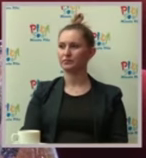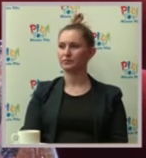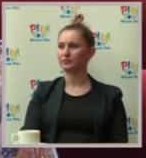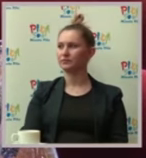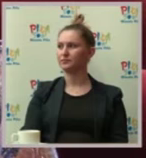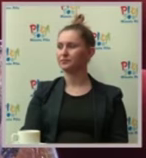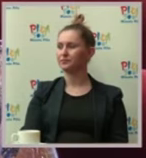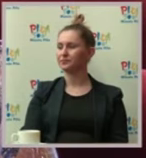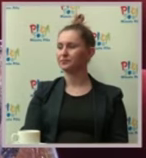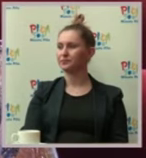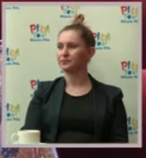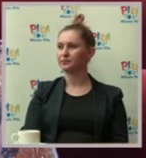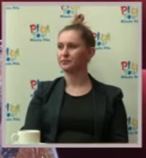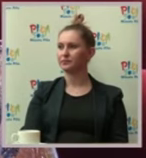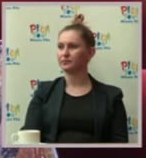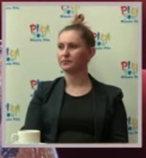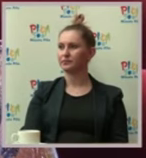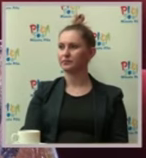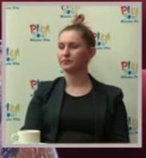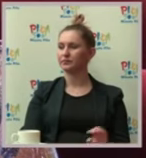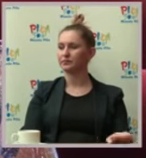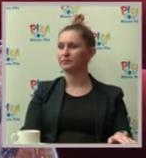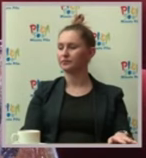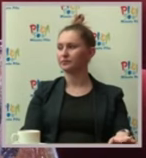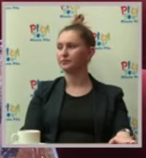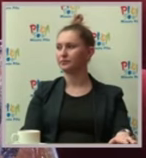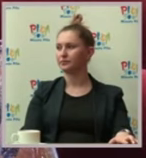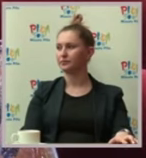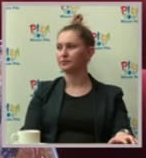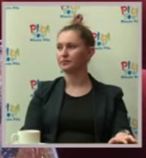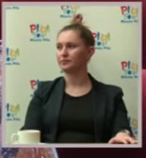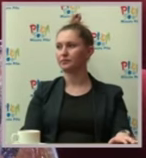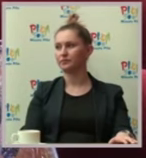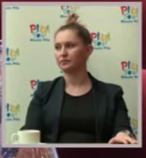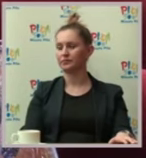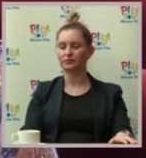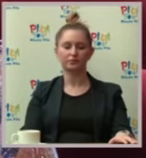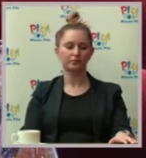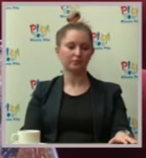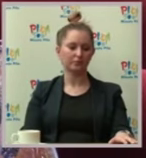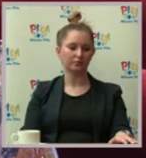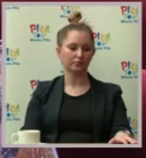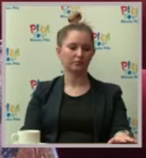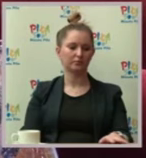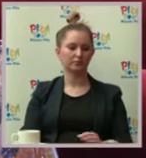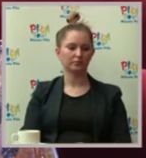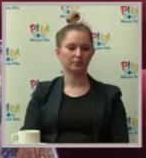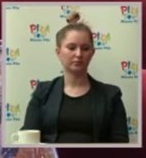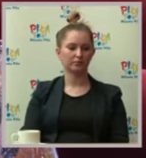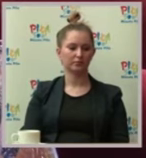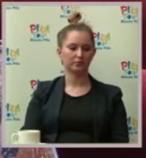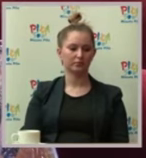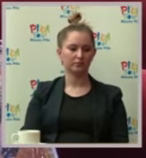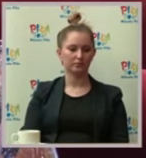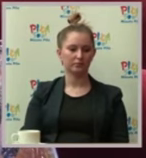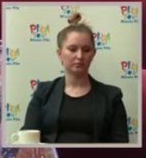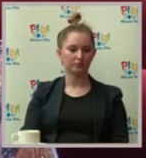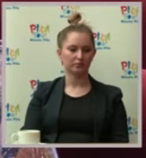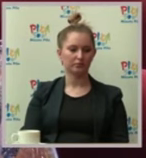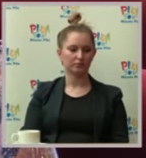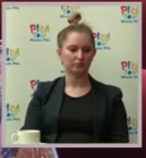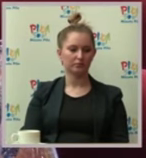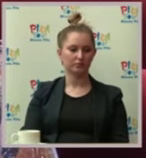zwrot poniesionych wydatków, ale z drugiej strony mogłoby to w jakimś stopniu, i to była nasza wspólna, taki wspólny głos w dyskusji,